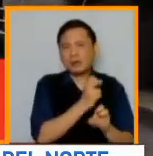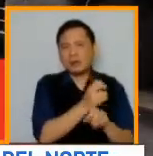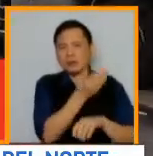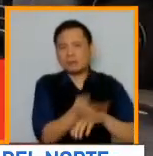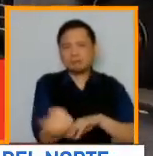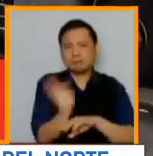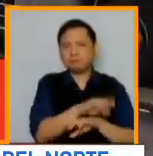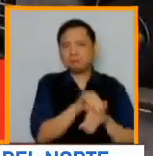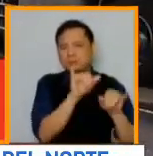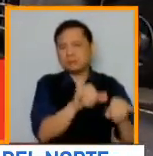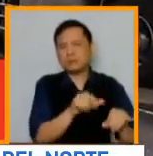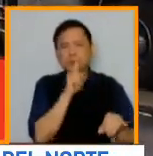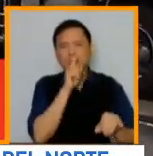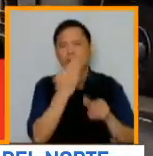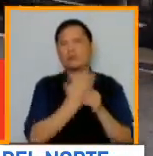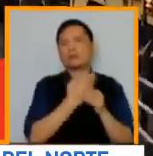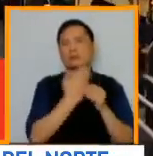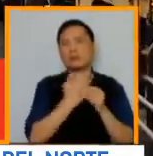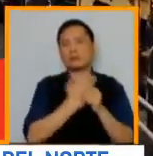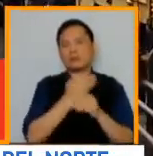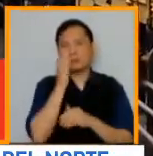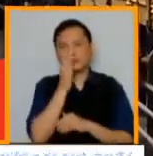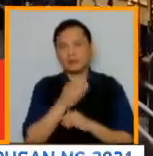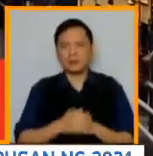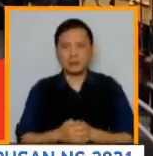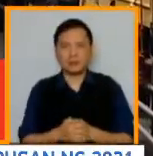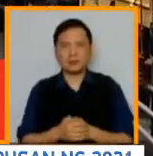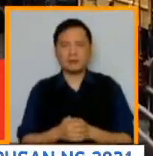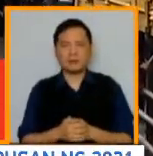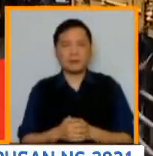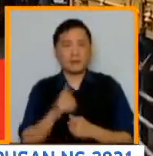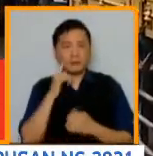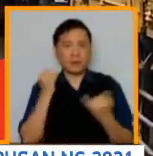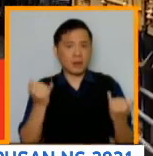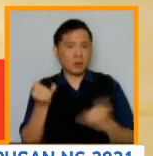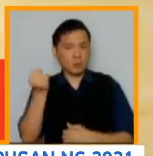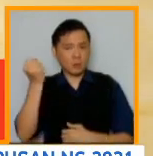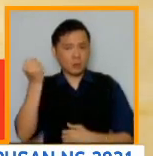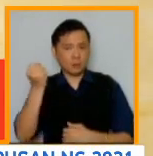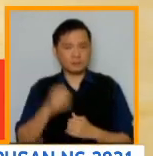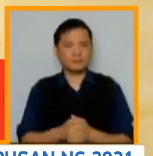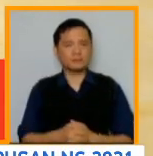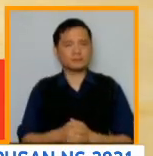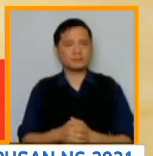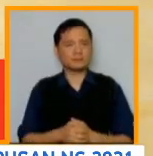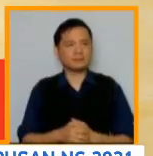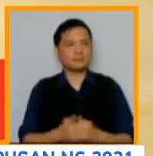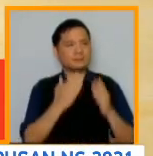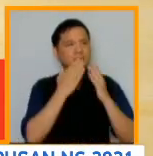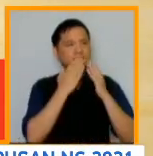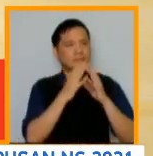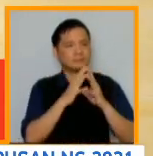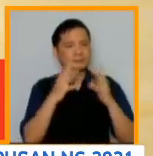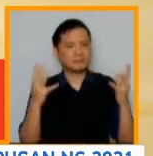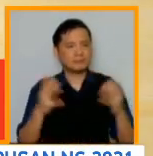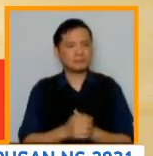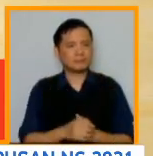inconvenience talaga. So, ipagpaliban po muna natin. Okay. Maraming salamat, Mark Timbal, tagapagsalita